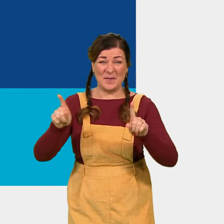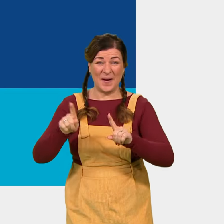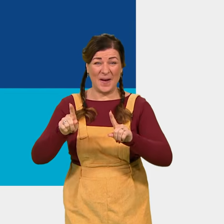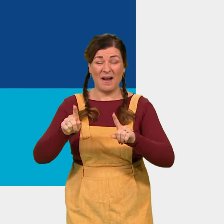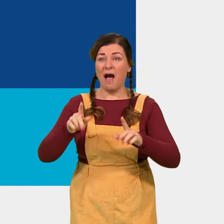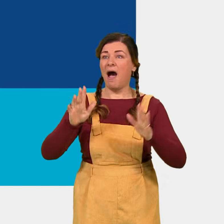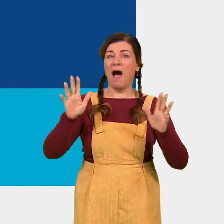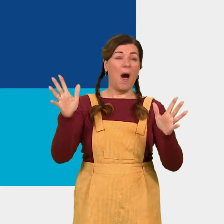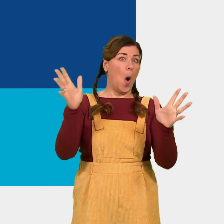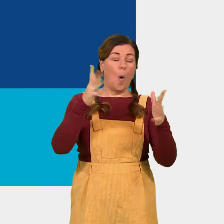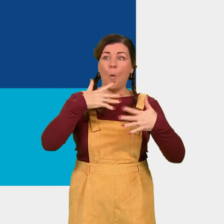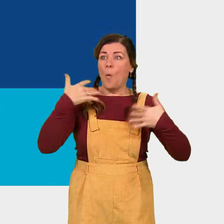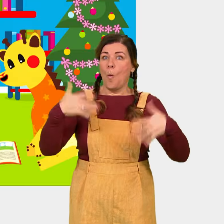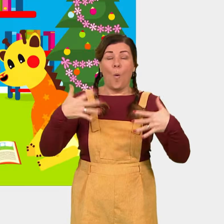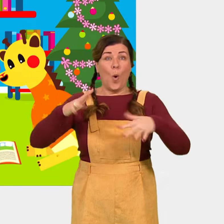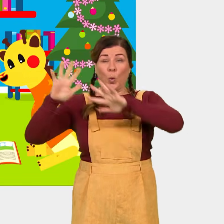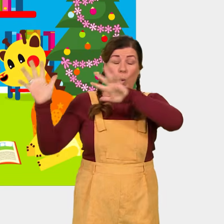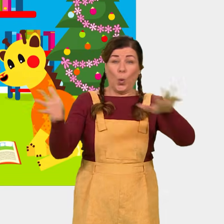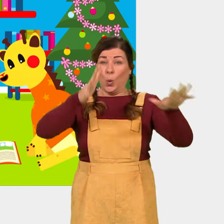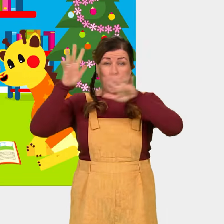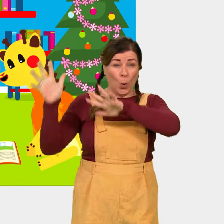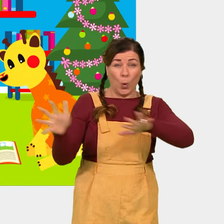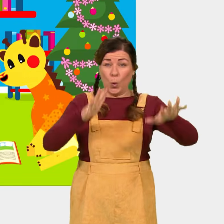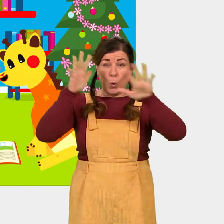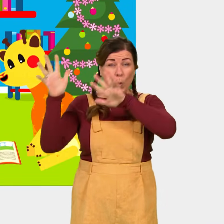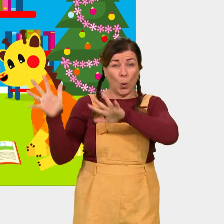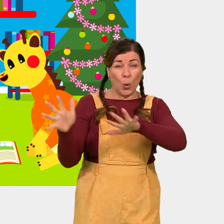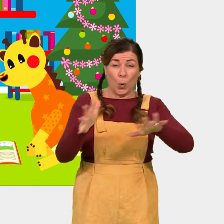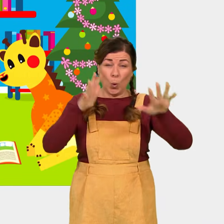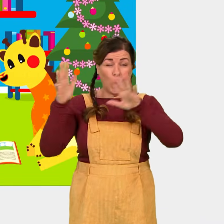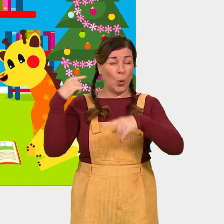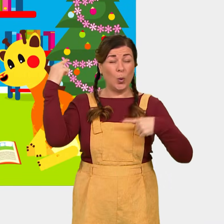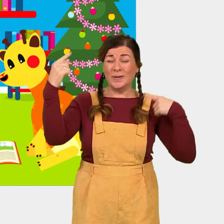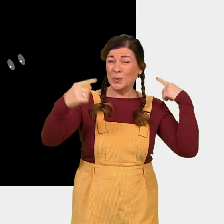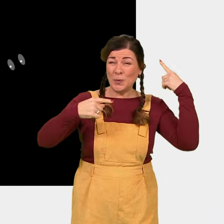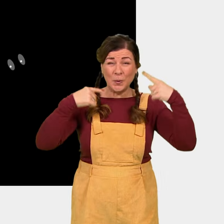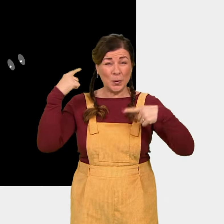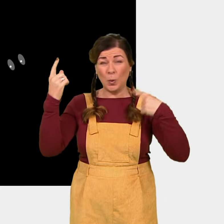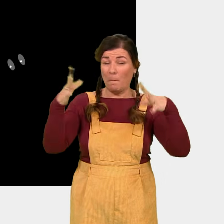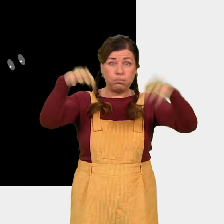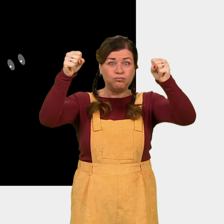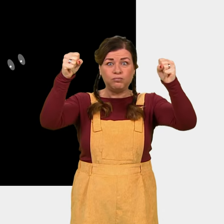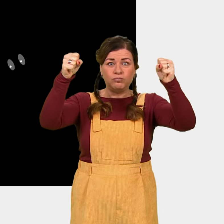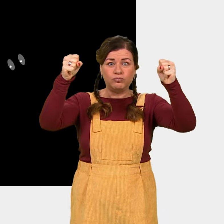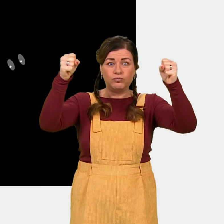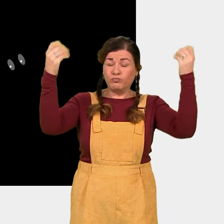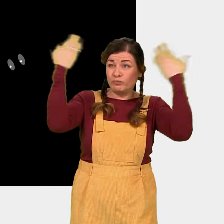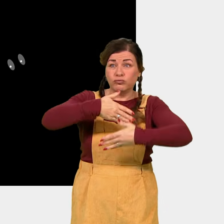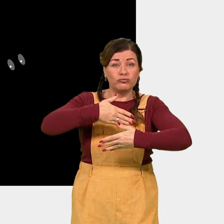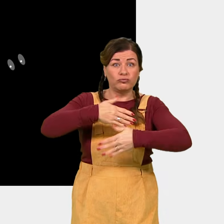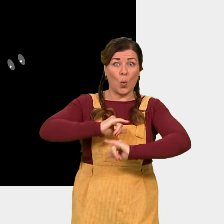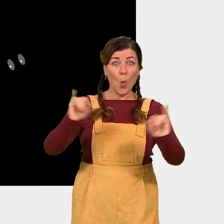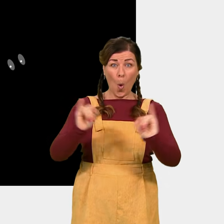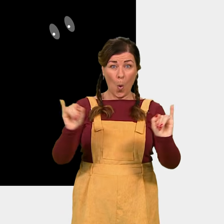Jangle orffan ei brawddeg, rhuodd y gwynt mor uchel i ffoddodd y goliadau i gyd yn